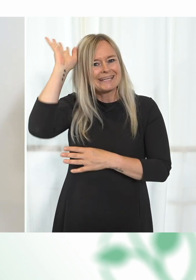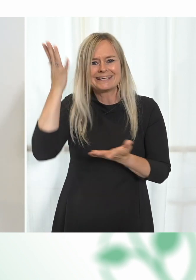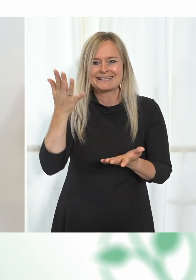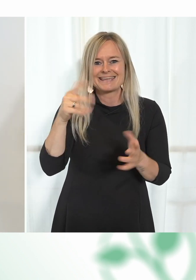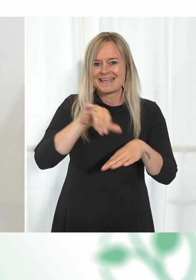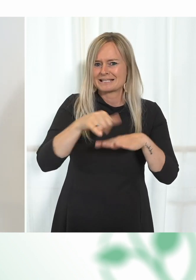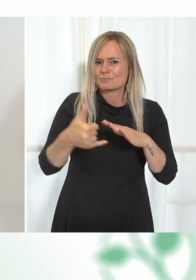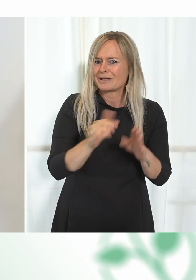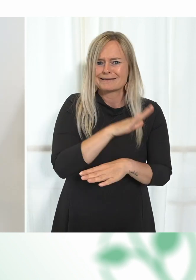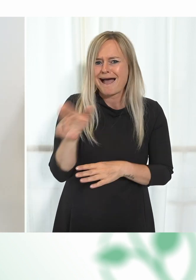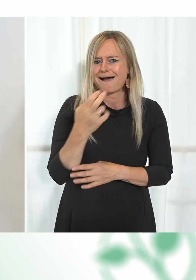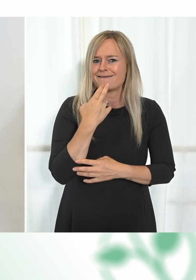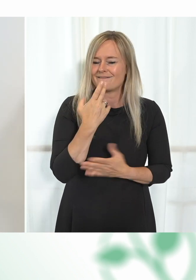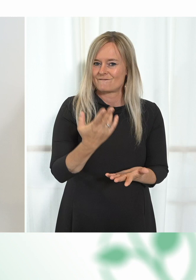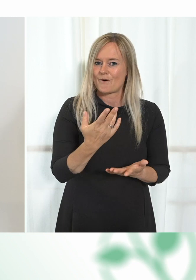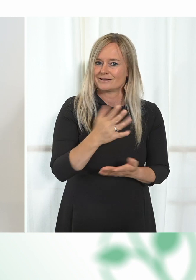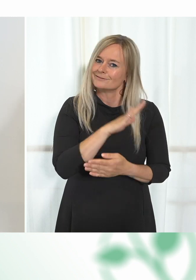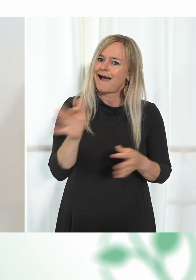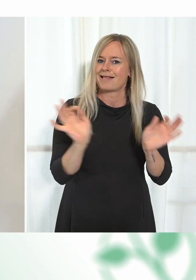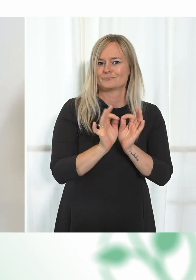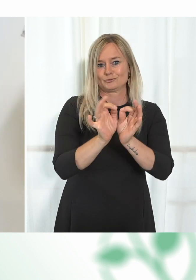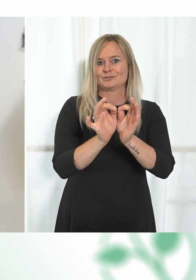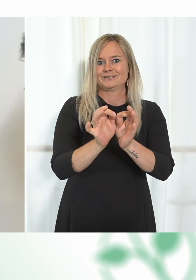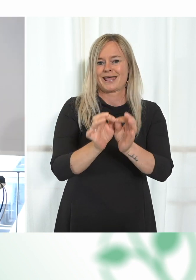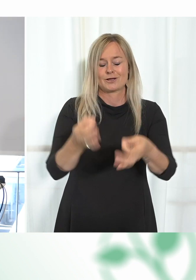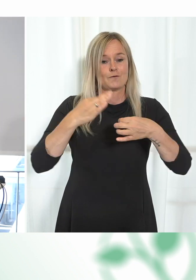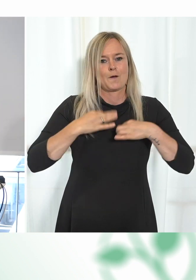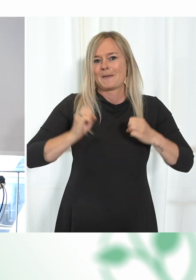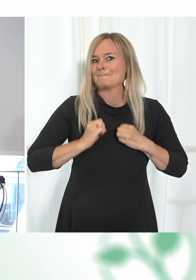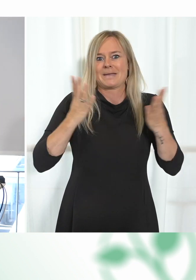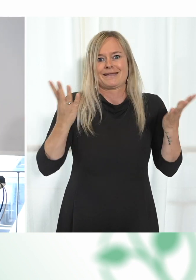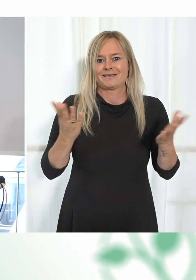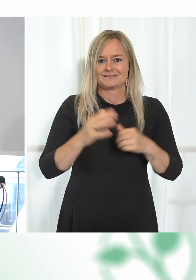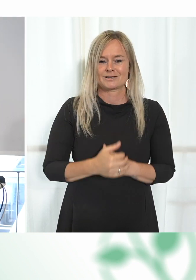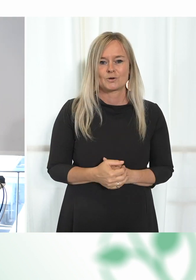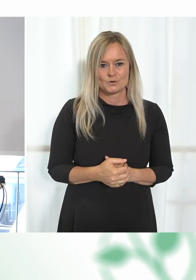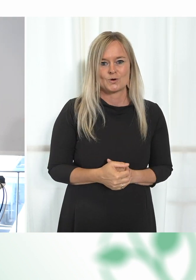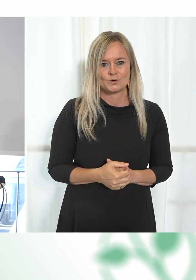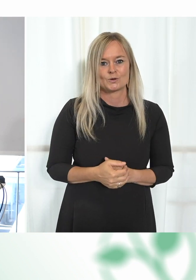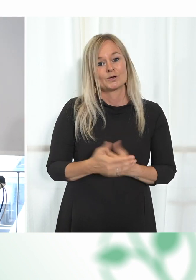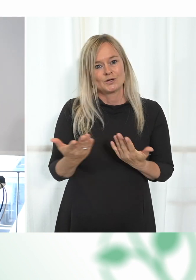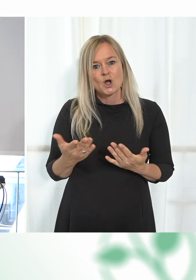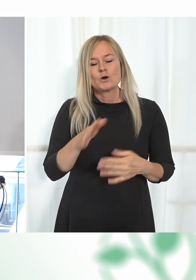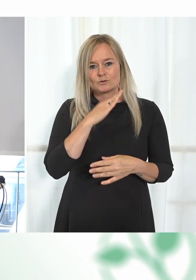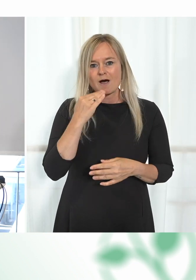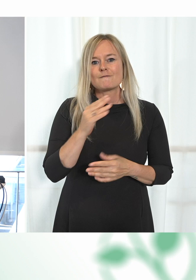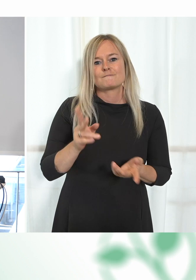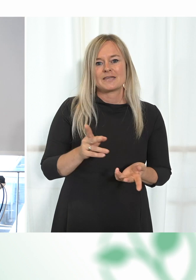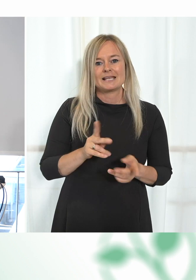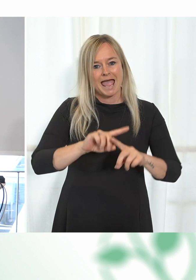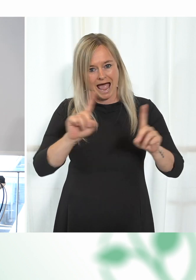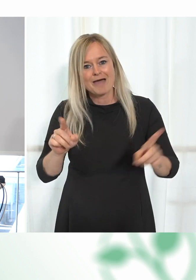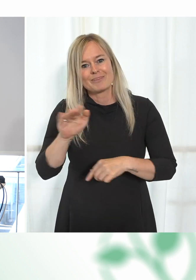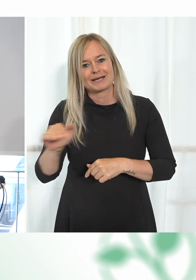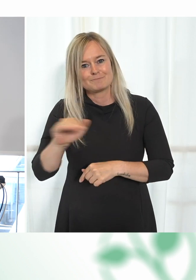hat funktioniert. Und das begeistert mich wirklich. Und das legen wir um auf ganz, ganz viele Branchen und Unternehmen und auch im Land Oberösterreich. Herzlichen